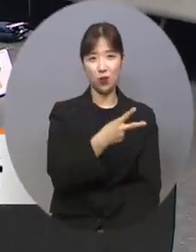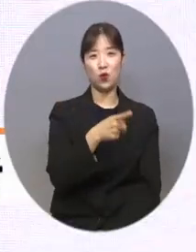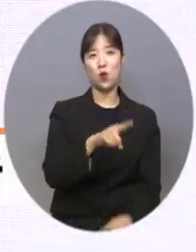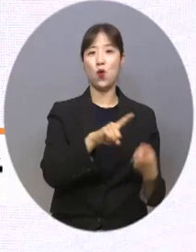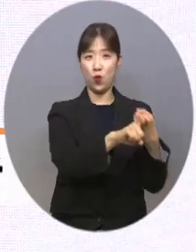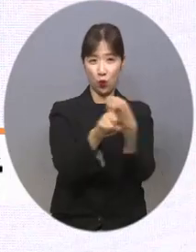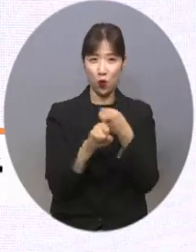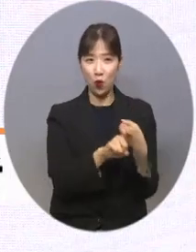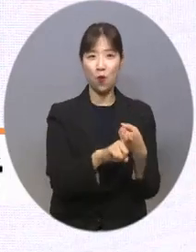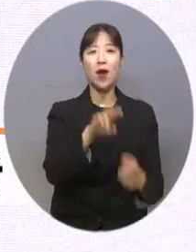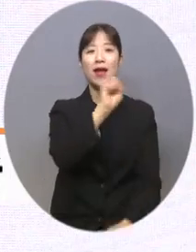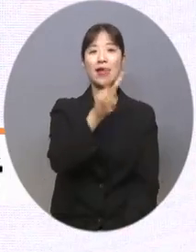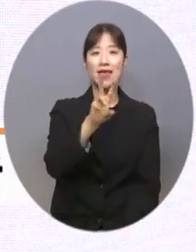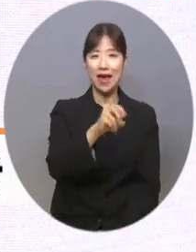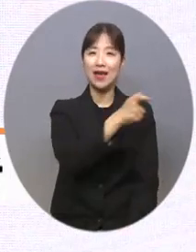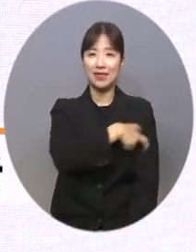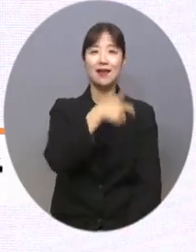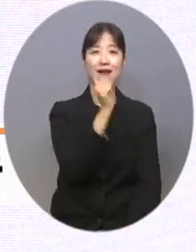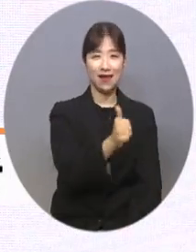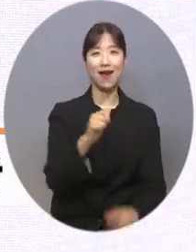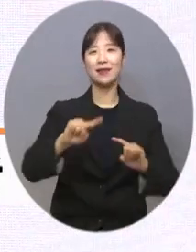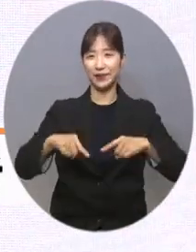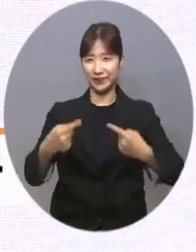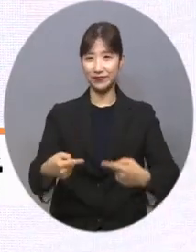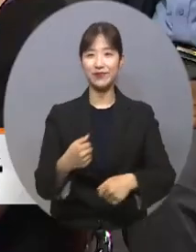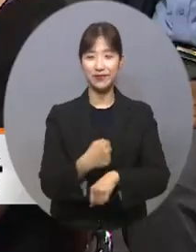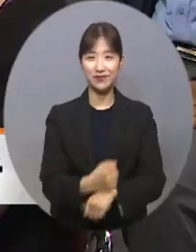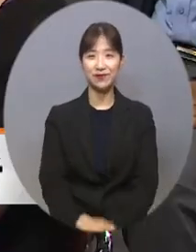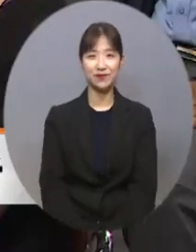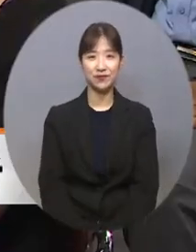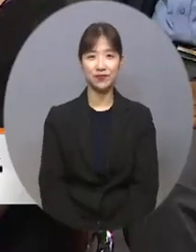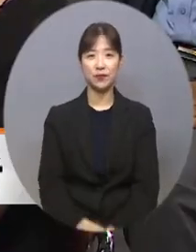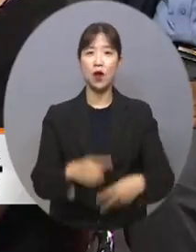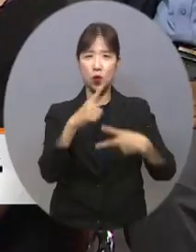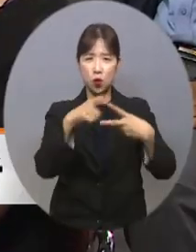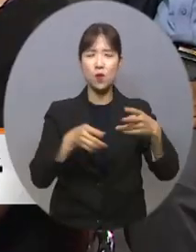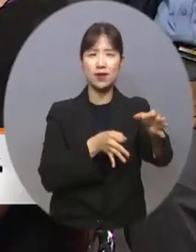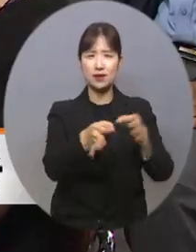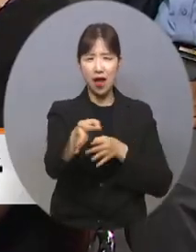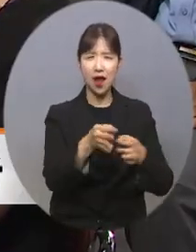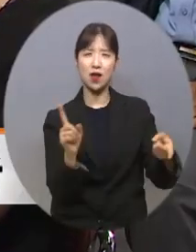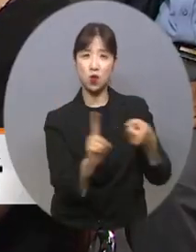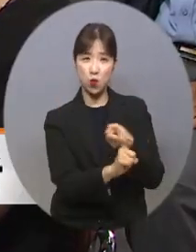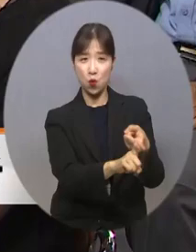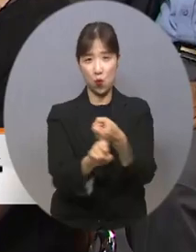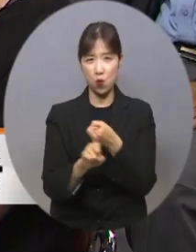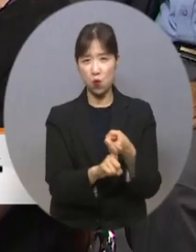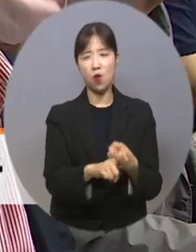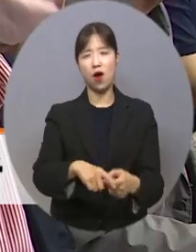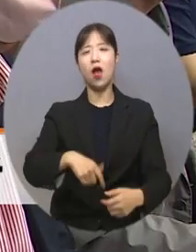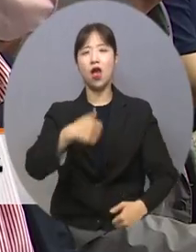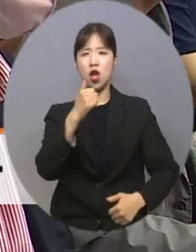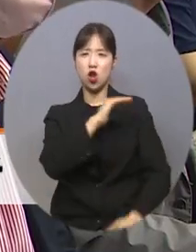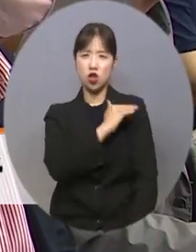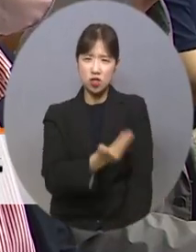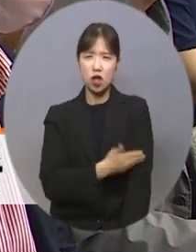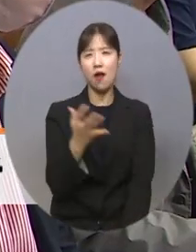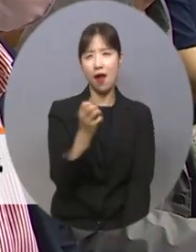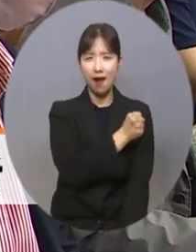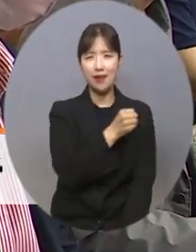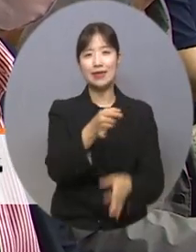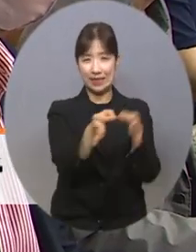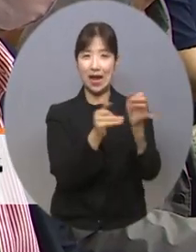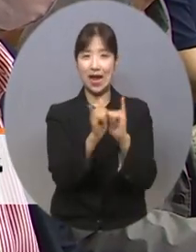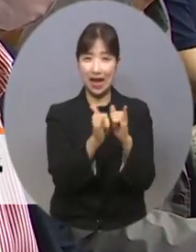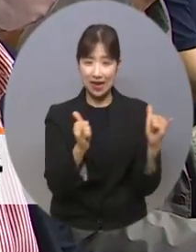상인협동조합 양춘길 이사장 등이 참석했습니다. 동대문 상인협동조합은 우수한 경쟁력을 갖고 있는 동대문